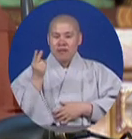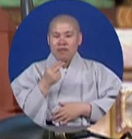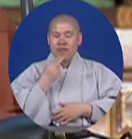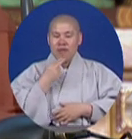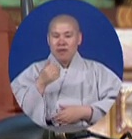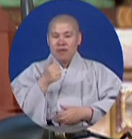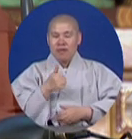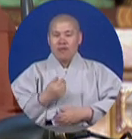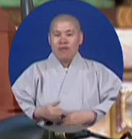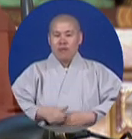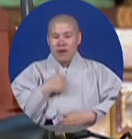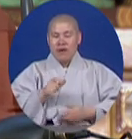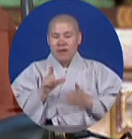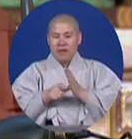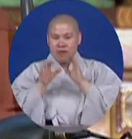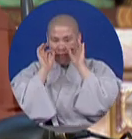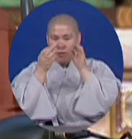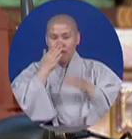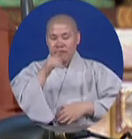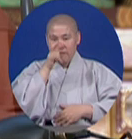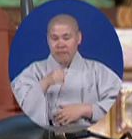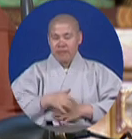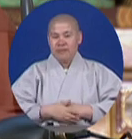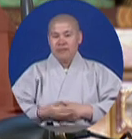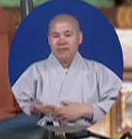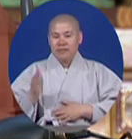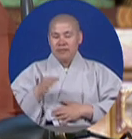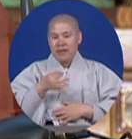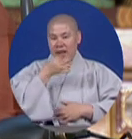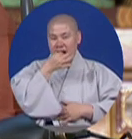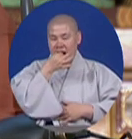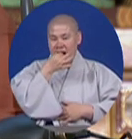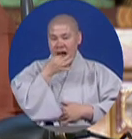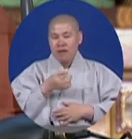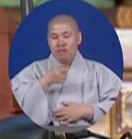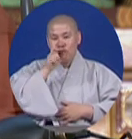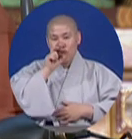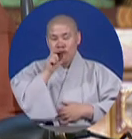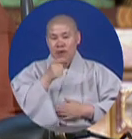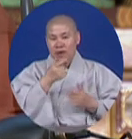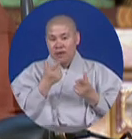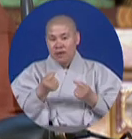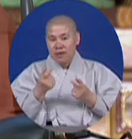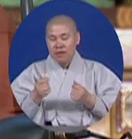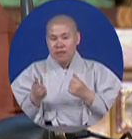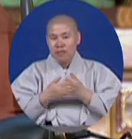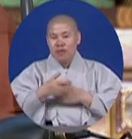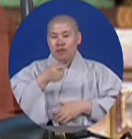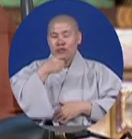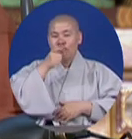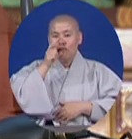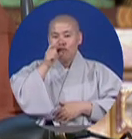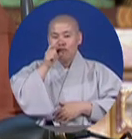화날 때 보입니다. 근데 이 탐은 물이기 때문에 물이라는